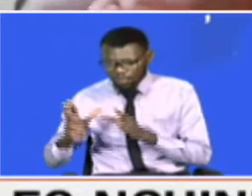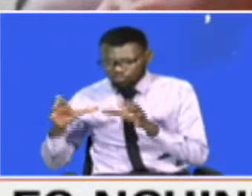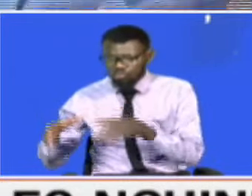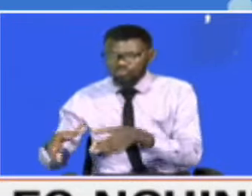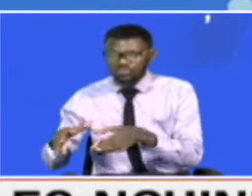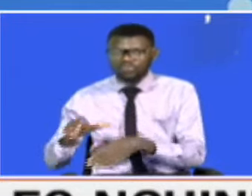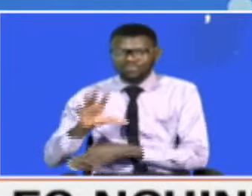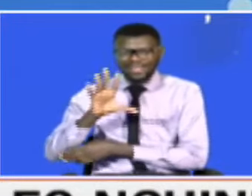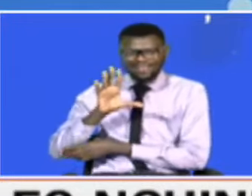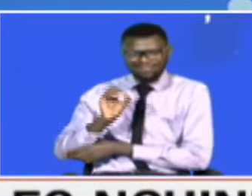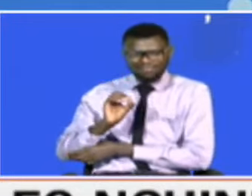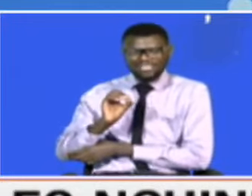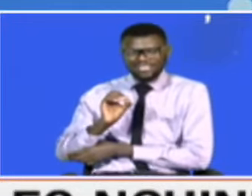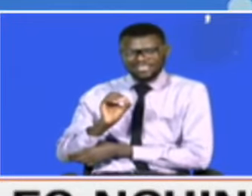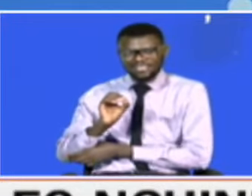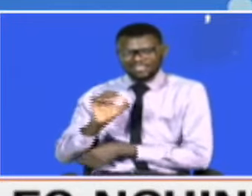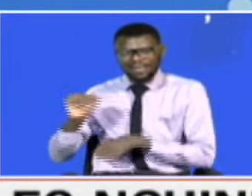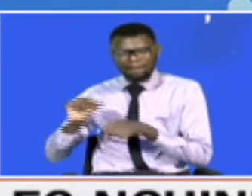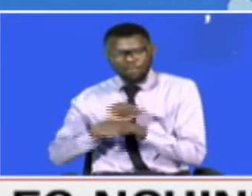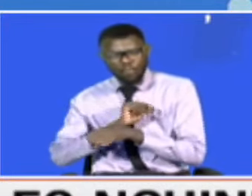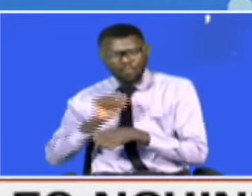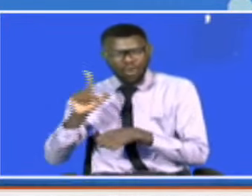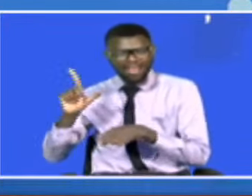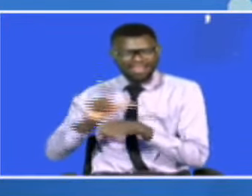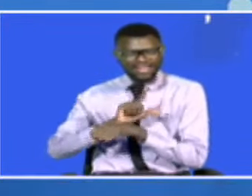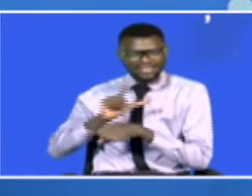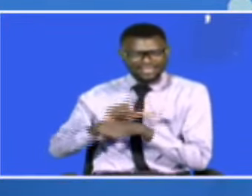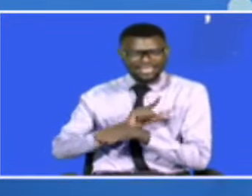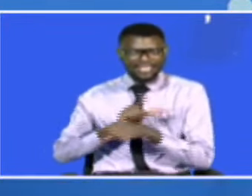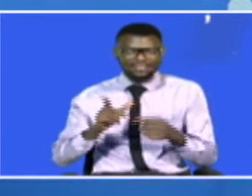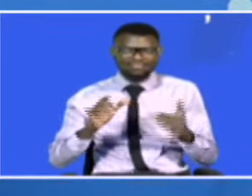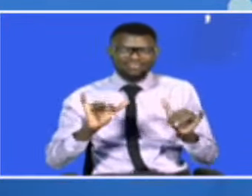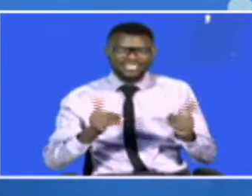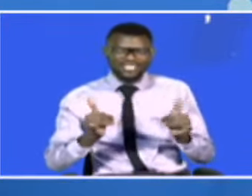Na mtazamaji, taarifa hiyo ndio inatutamatishia taarifa.